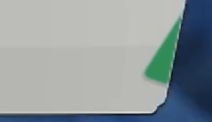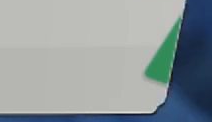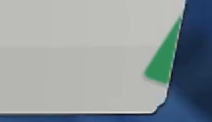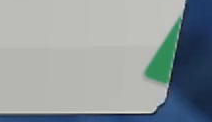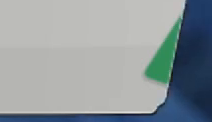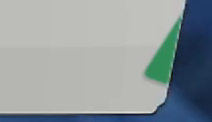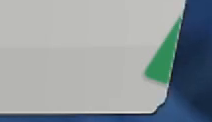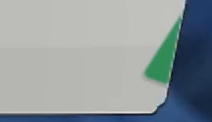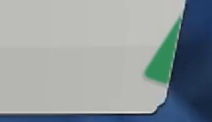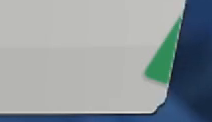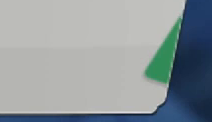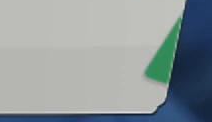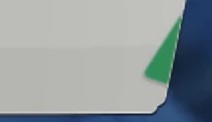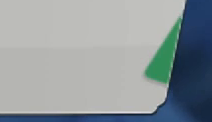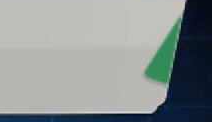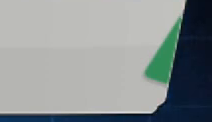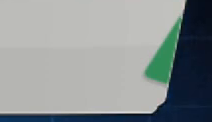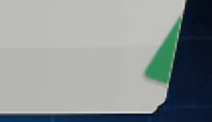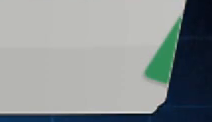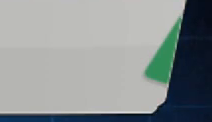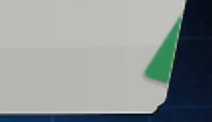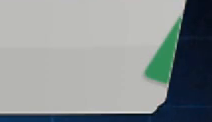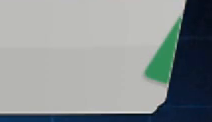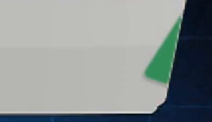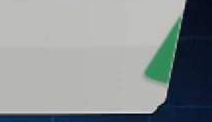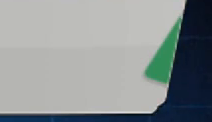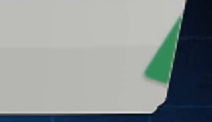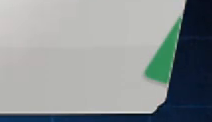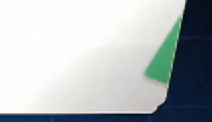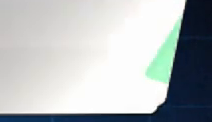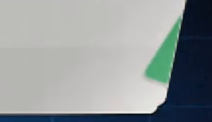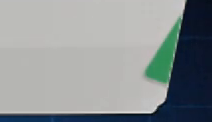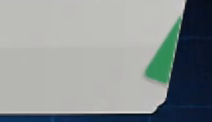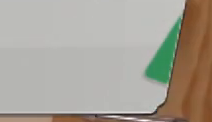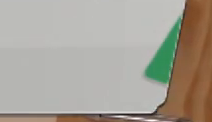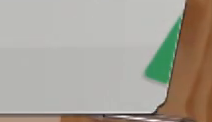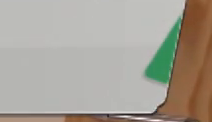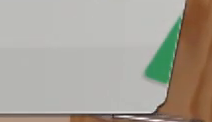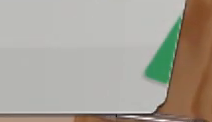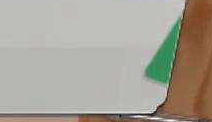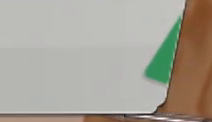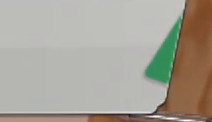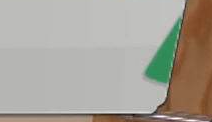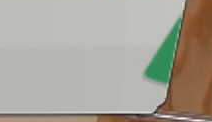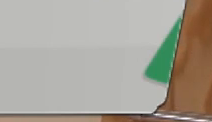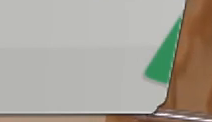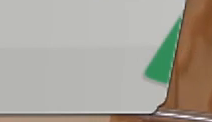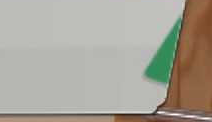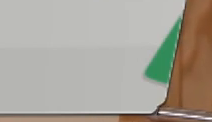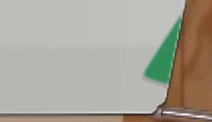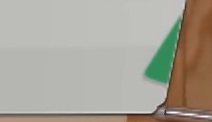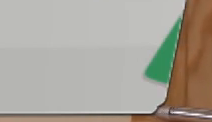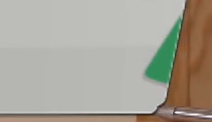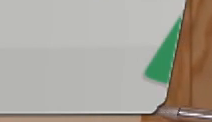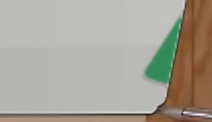REM uykusunda gerçekleşmektedir. Rüya gördüğümüzde ortaya çıkan beyin aktivitesi, uyanık olduğumuzda deneyimlediğimiz